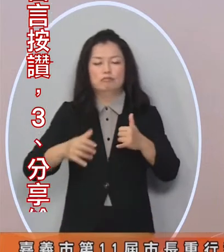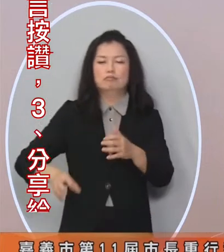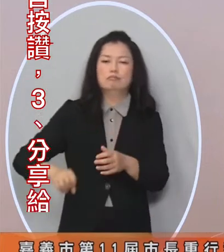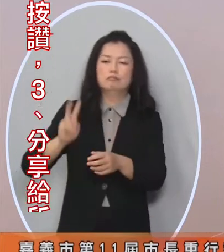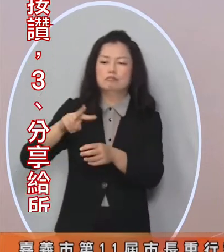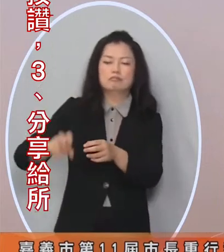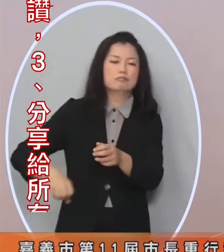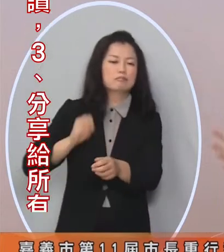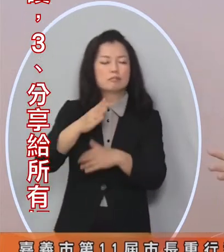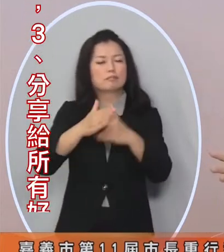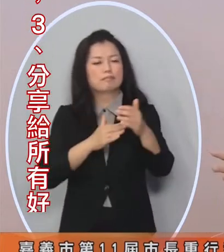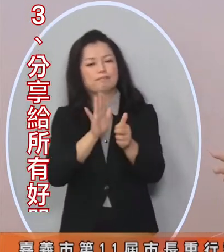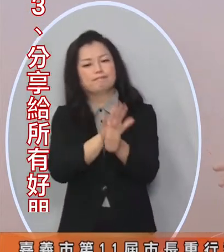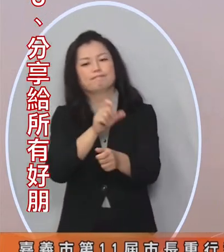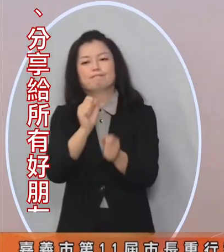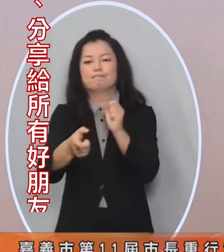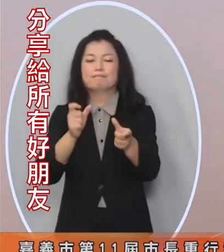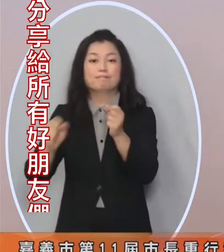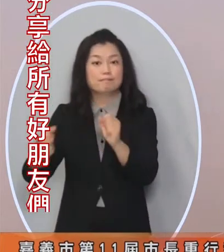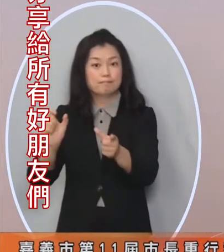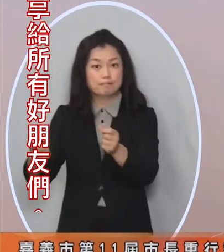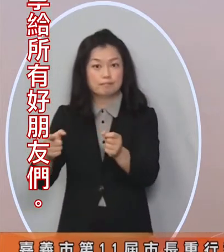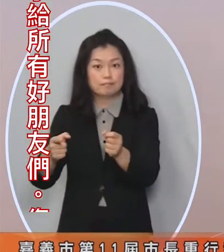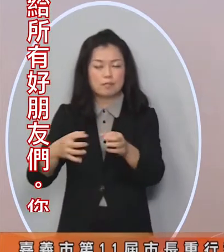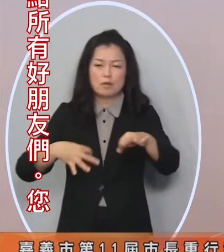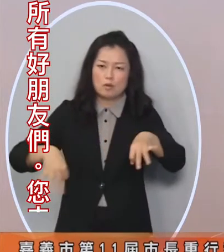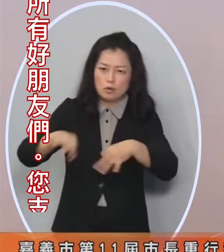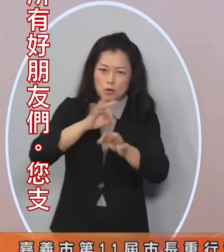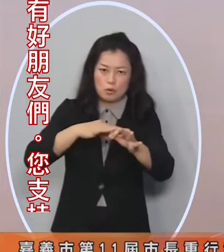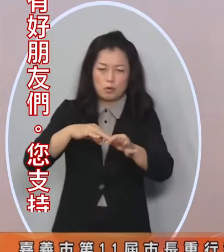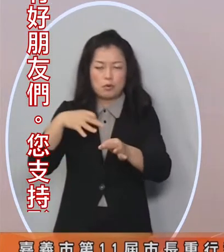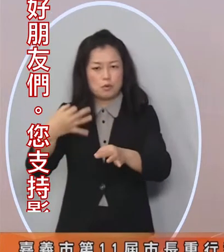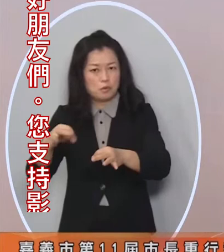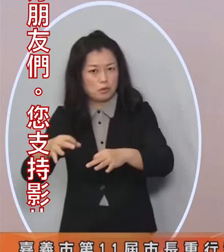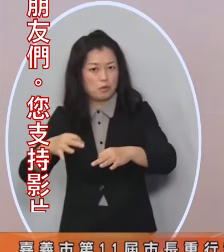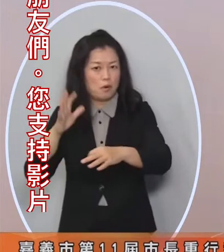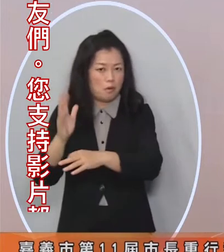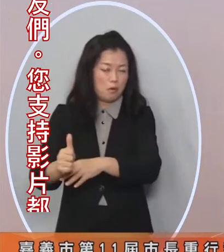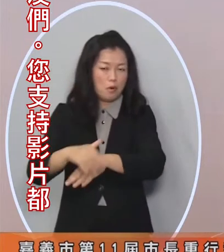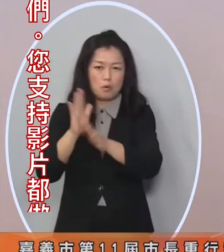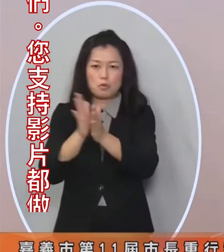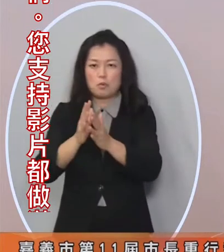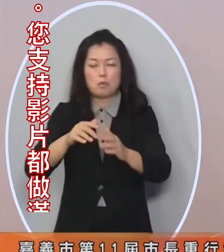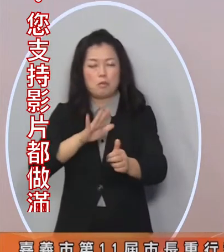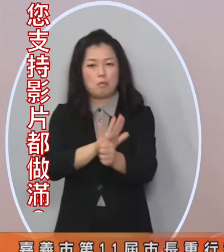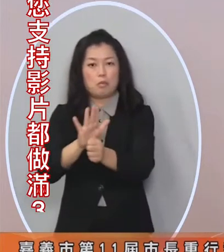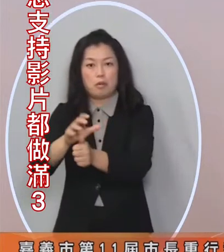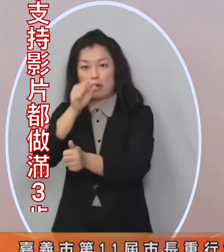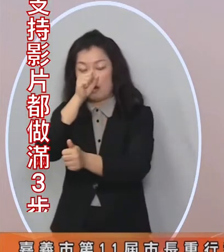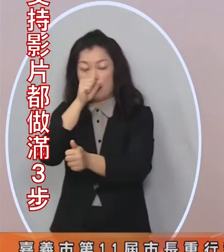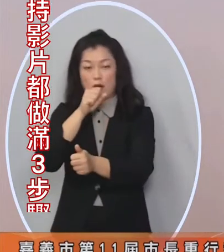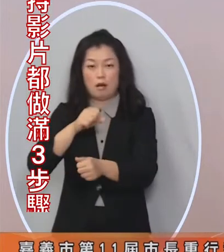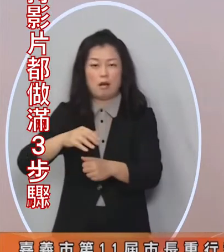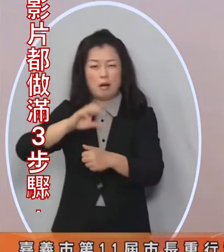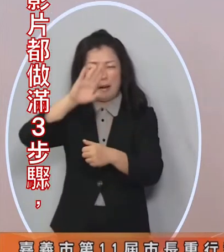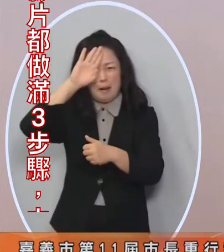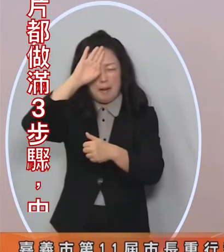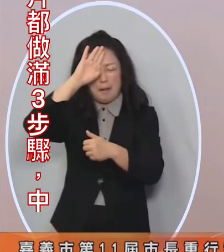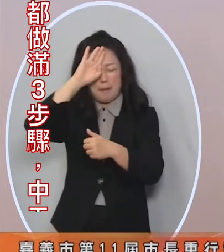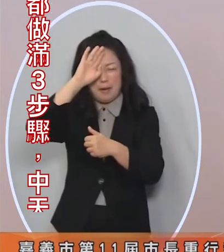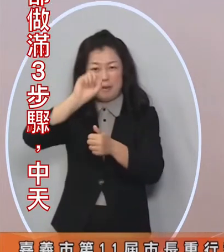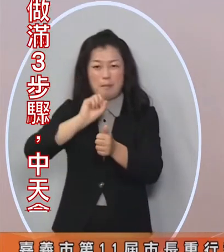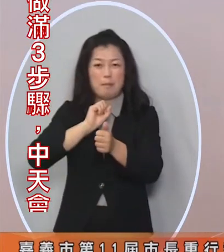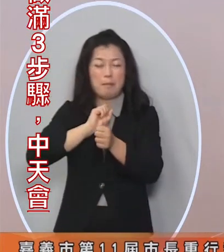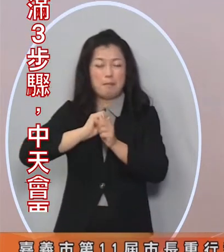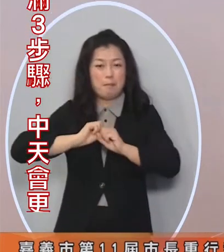忙我们的店家，帮忙我们的商业，大家人又发展。你敢知道，在三级警戒的时候，免费看到